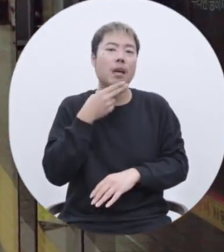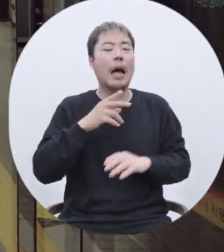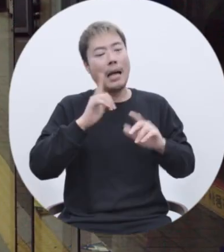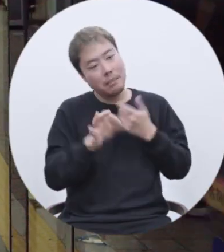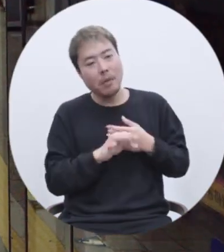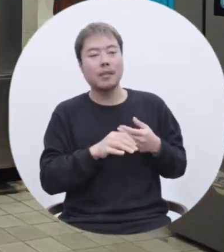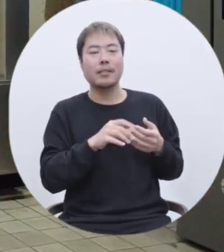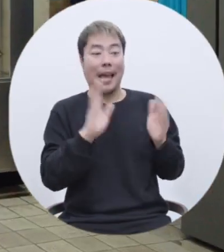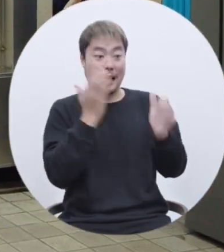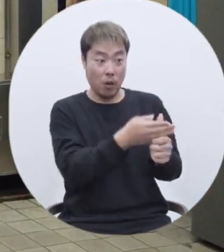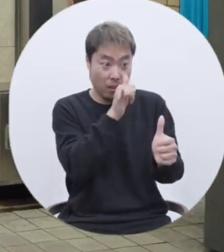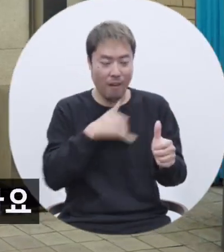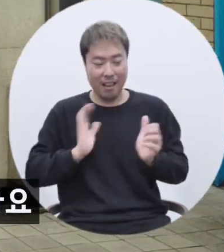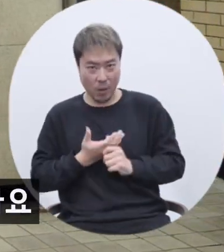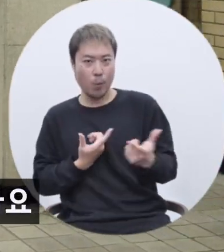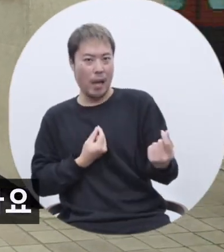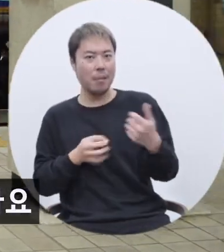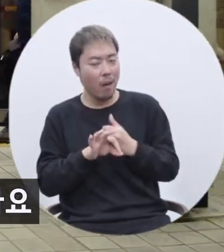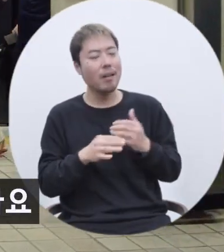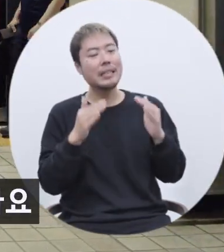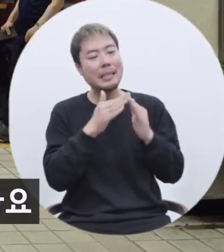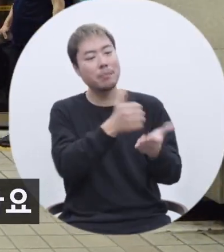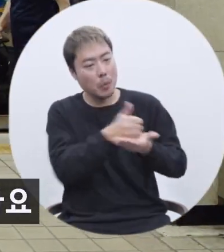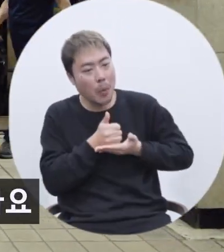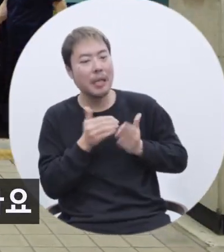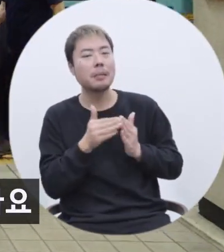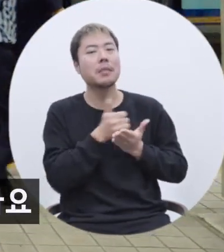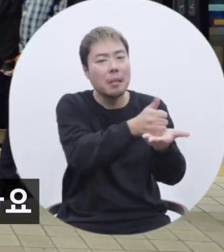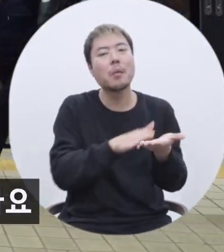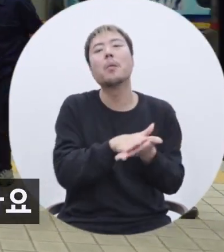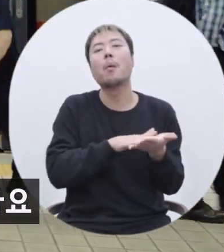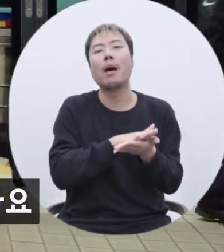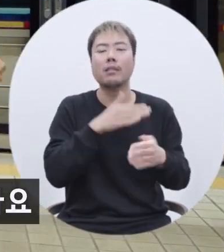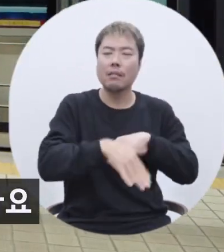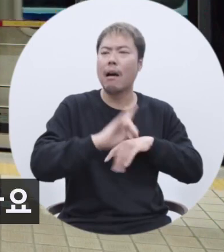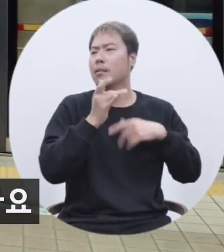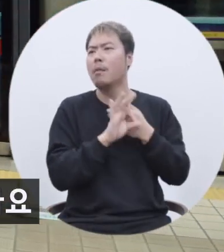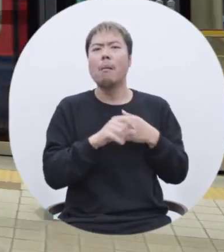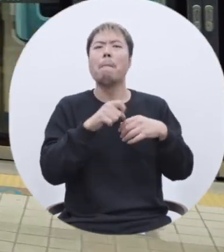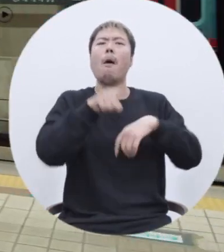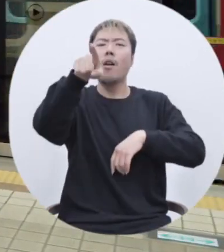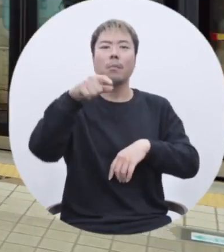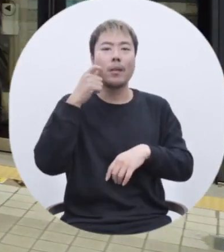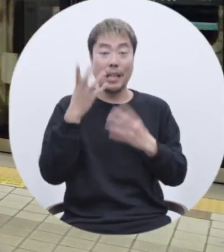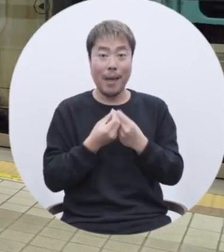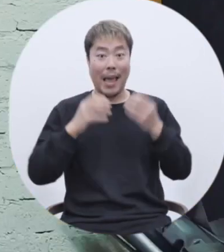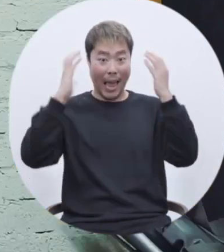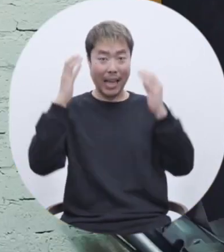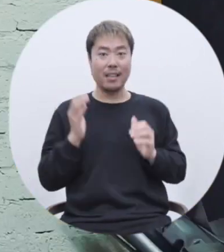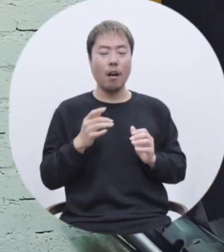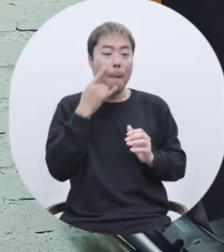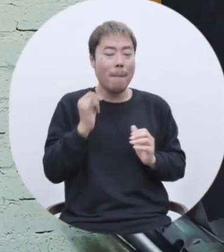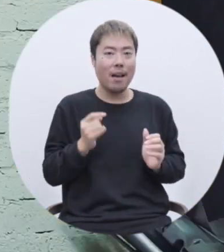이제 같이 육아하는 사람들끼리 집으로 불러서 만나거나 그 집이 가거나, 그러니까 멀리 안 가요. 그 엄마 중심의 육아를 하는